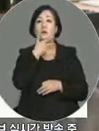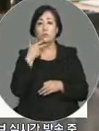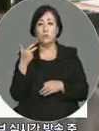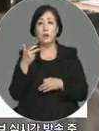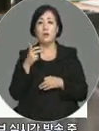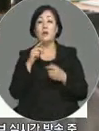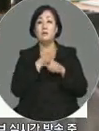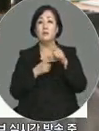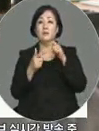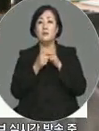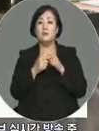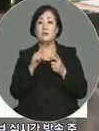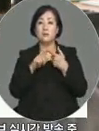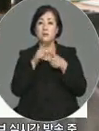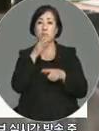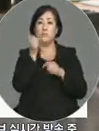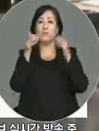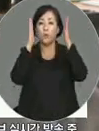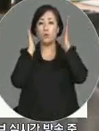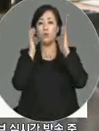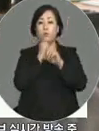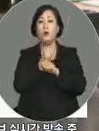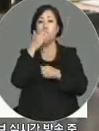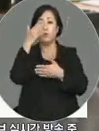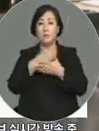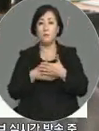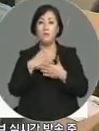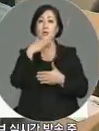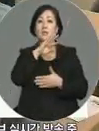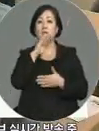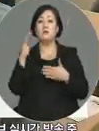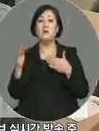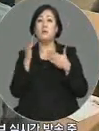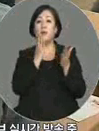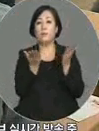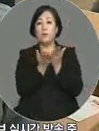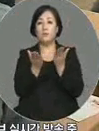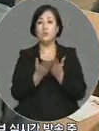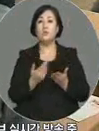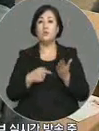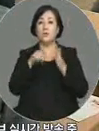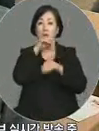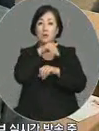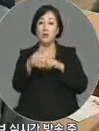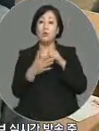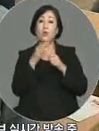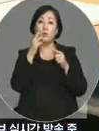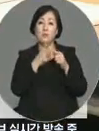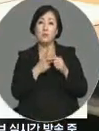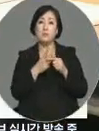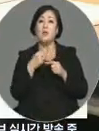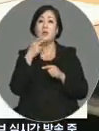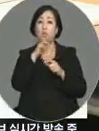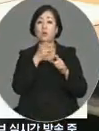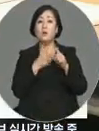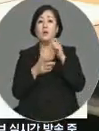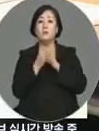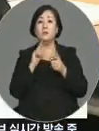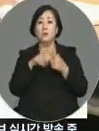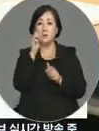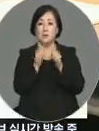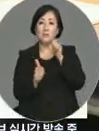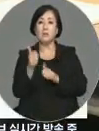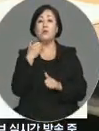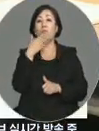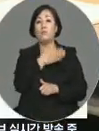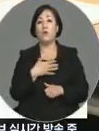위주로 공부를 하면서 나머지 등급을 보완할 예정입니다. 또세 번째로 치러지는 코로나 수능인 만큼 수능 이래